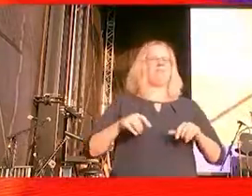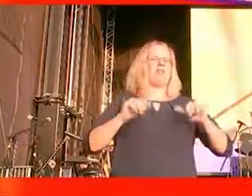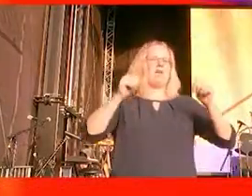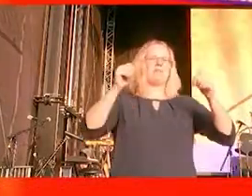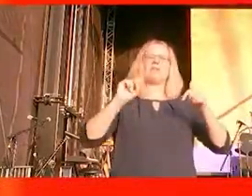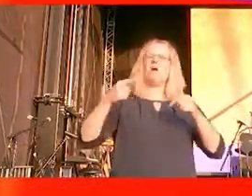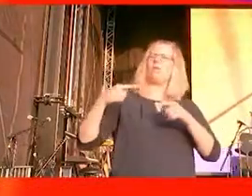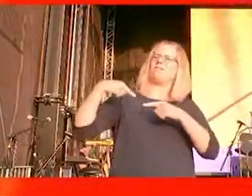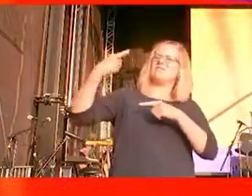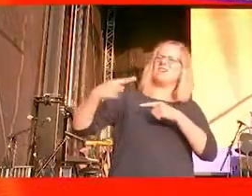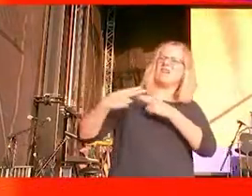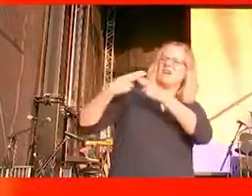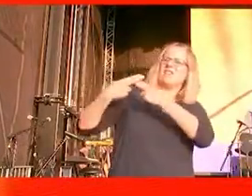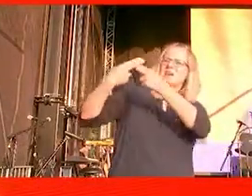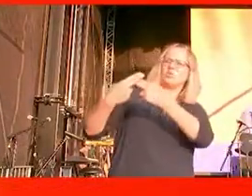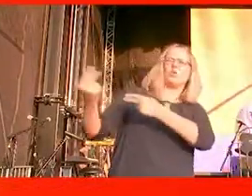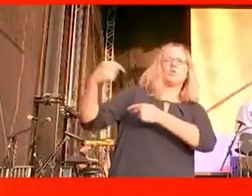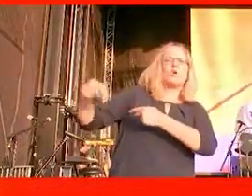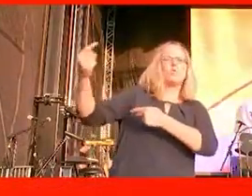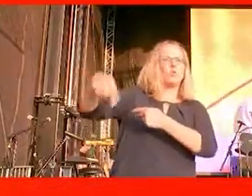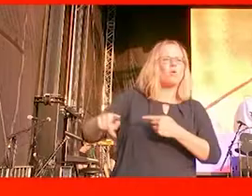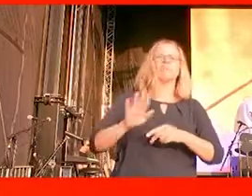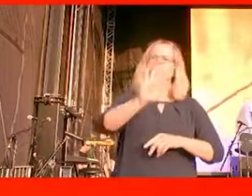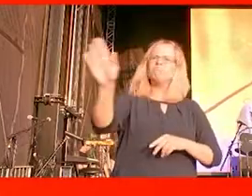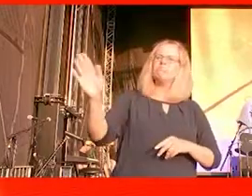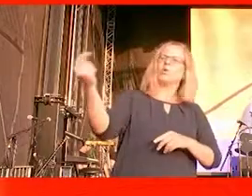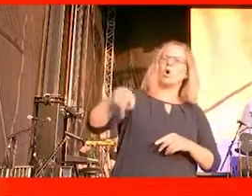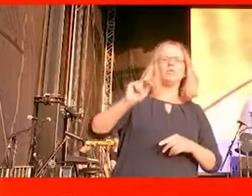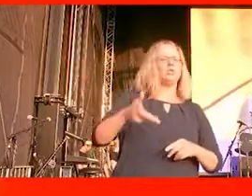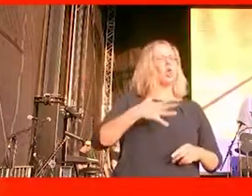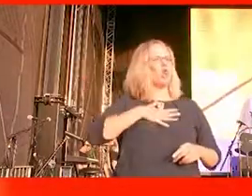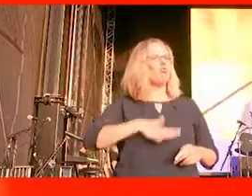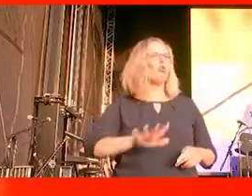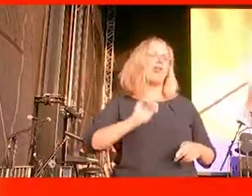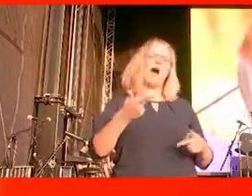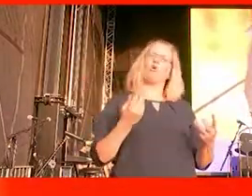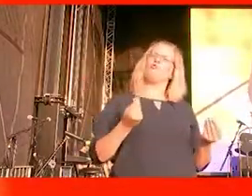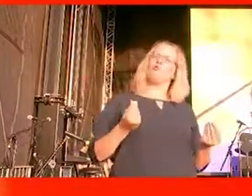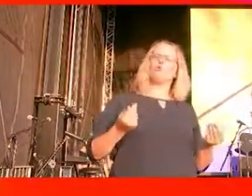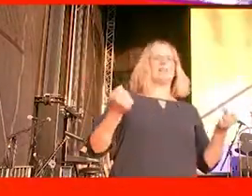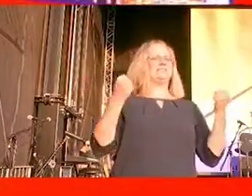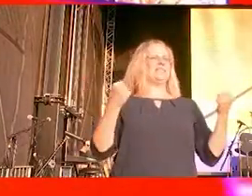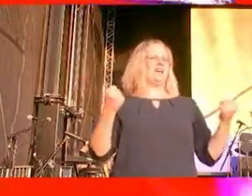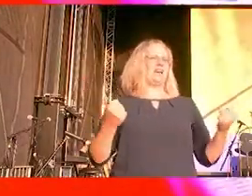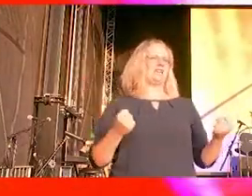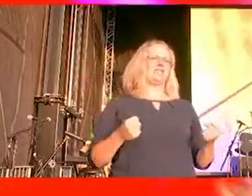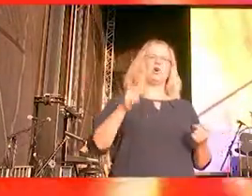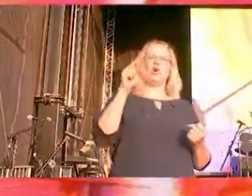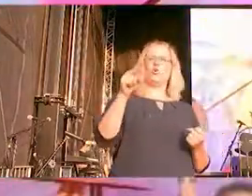kommen, dass sie sich wohl zu fühlen und das auch sicher zu erscheinen. Vielen Dank. Upre Roma!